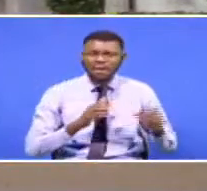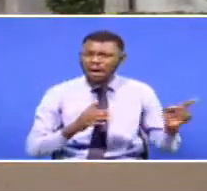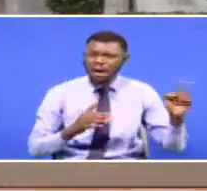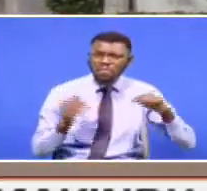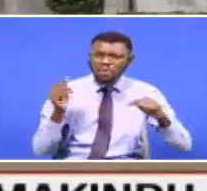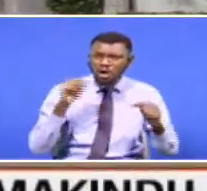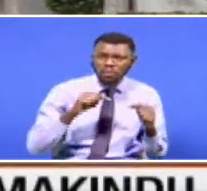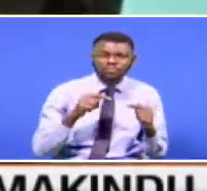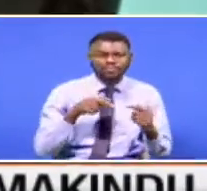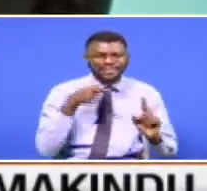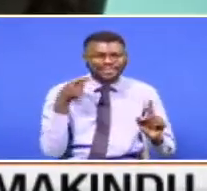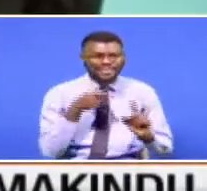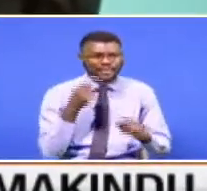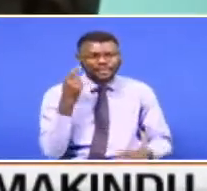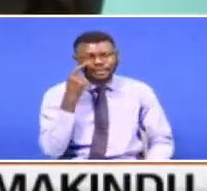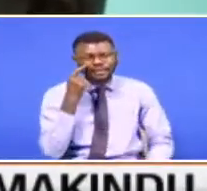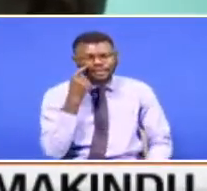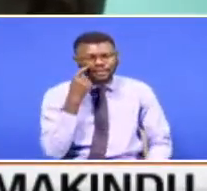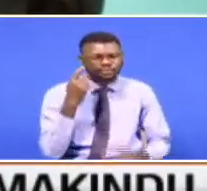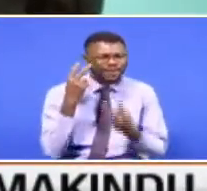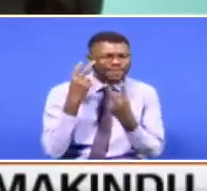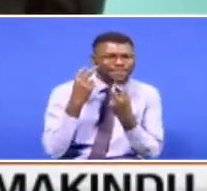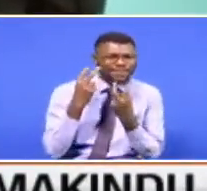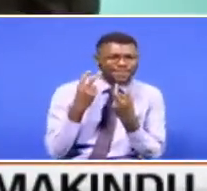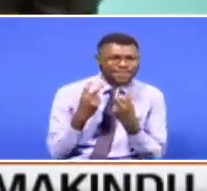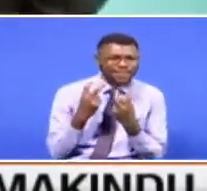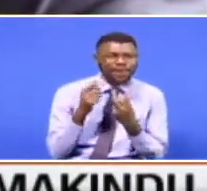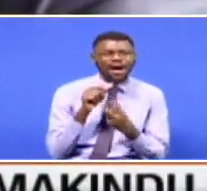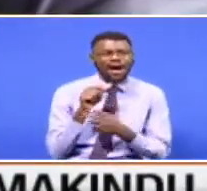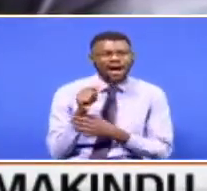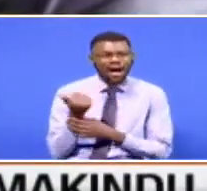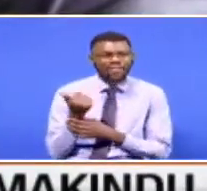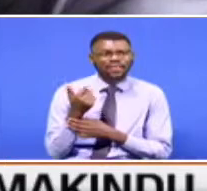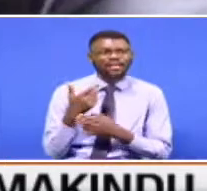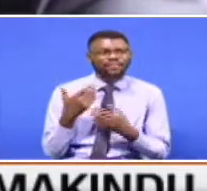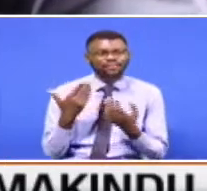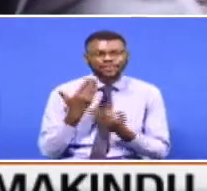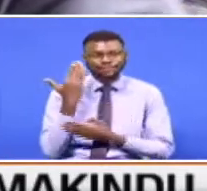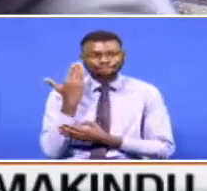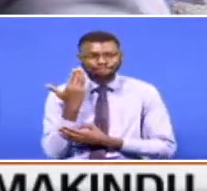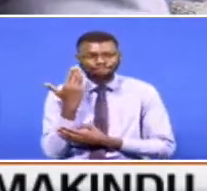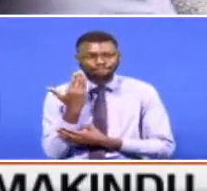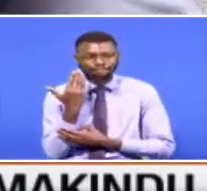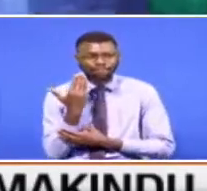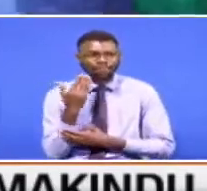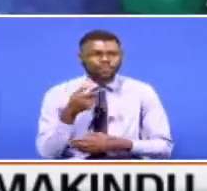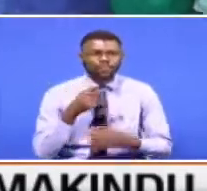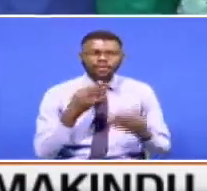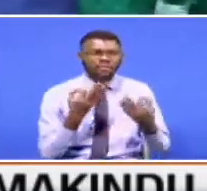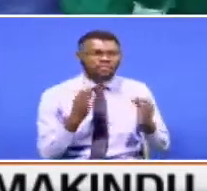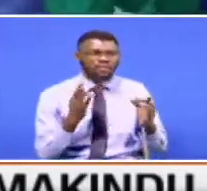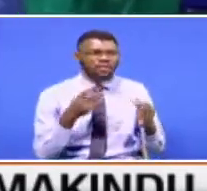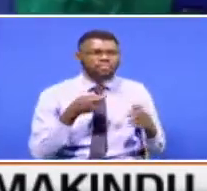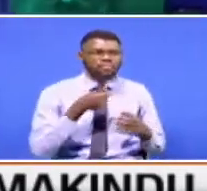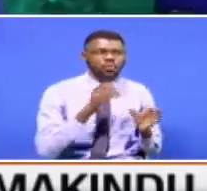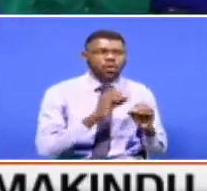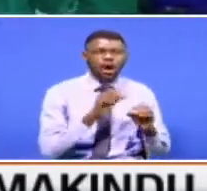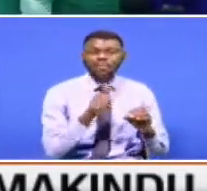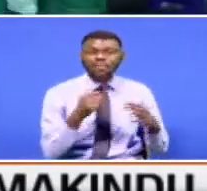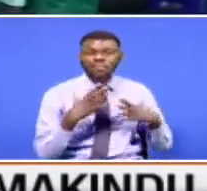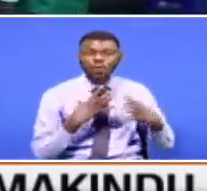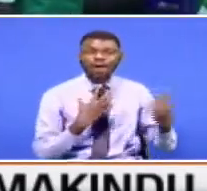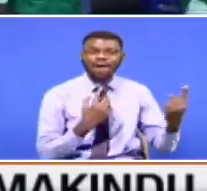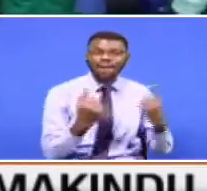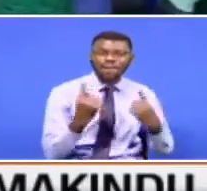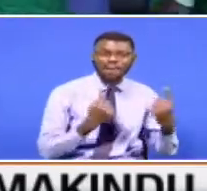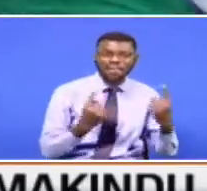wa macho huku wengine tayari wakifanyiwa upasuaji huo ambao unafanyika bila malipo. Baadhi waliofika kupimwa na